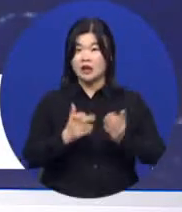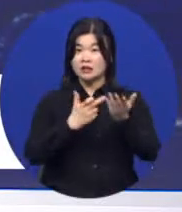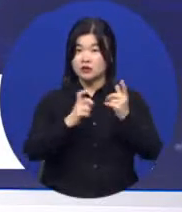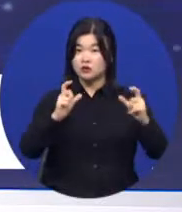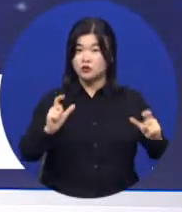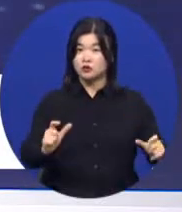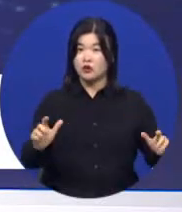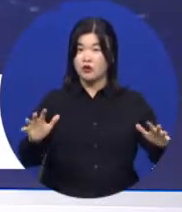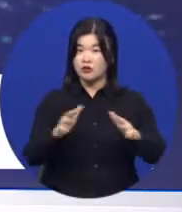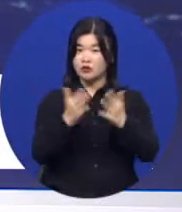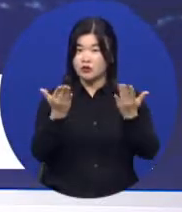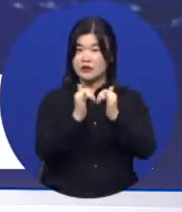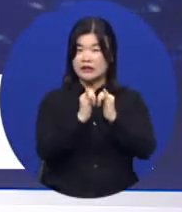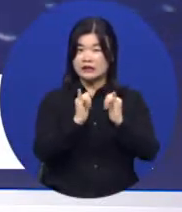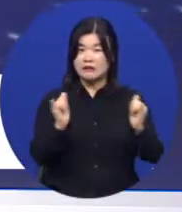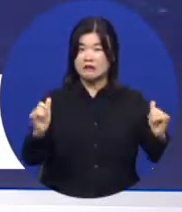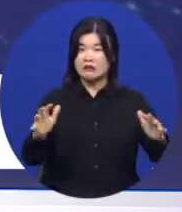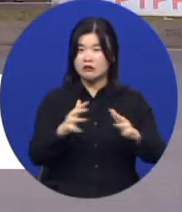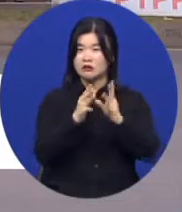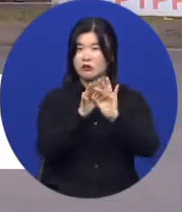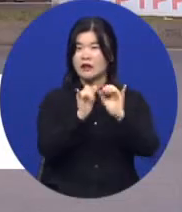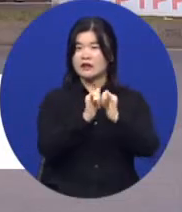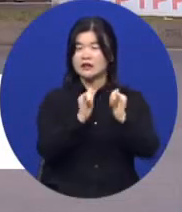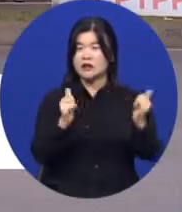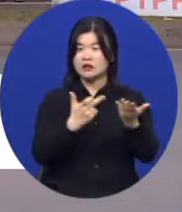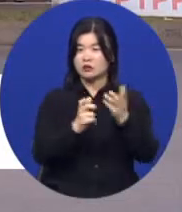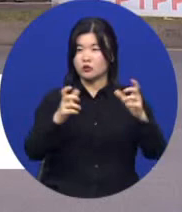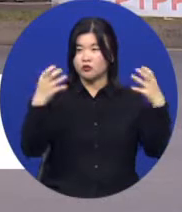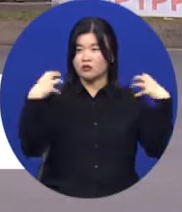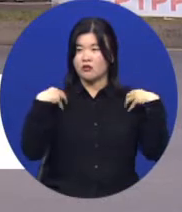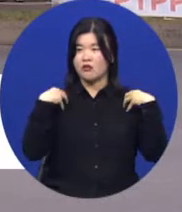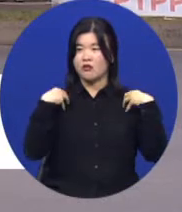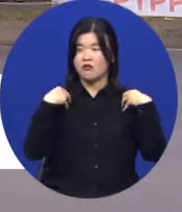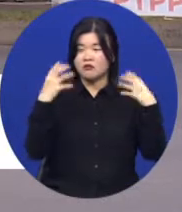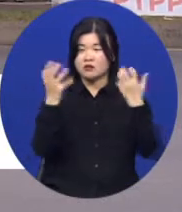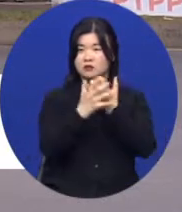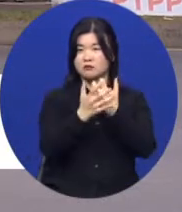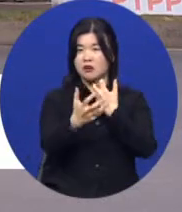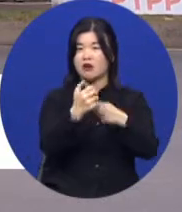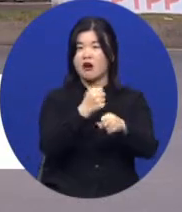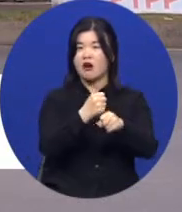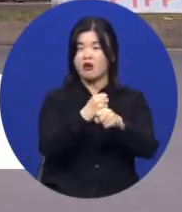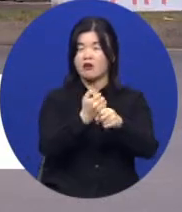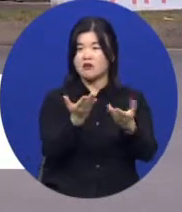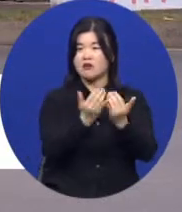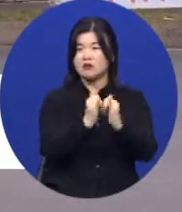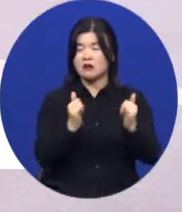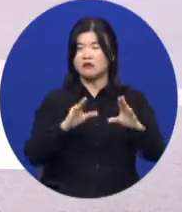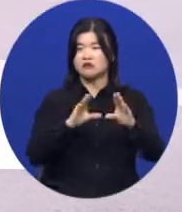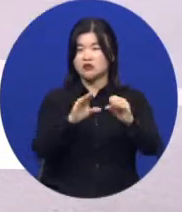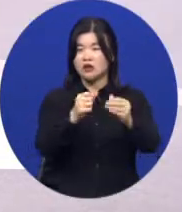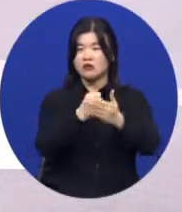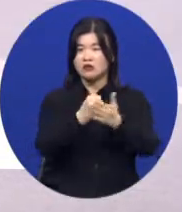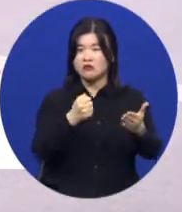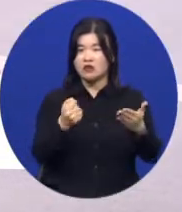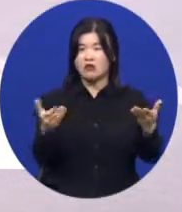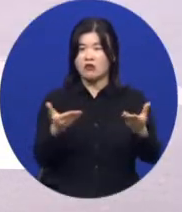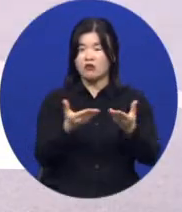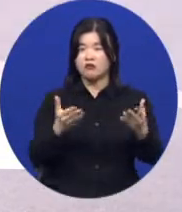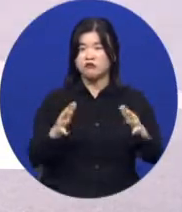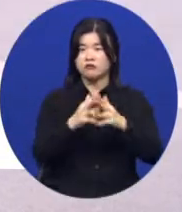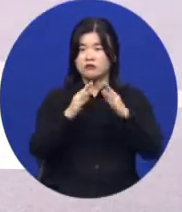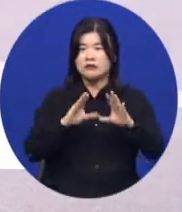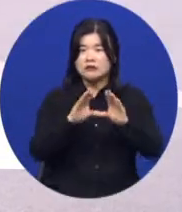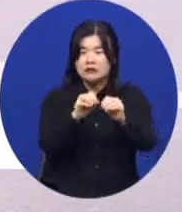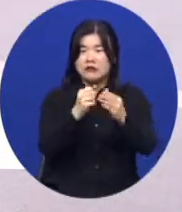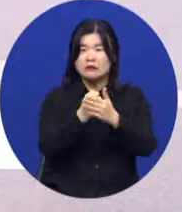제주 지역의 건설 노동자 등 건설 관계자들은 제주도청 앞에서 집회를 열고 레미콘 파업으로 건설 현장이